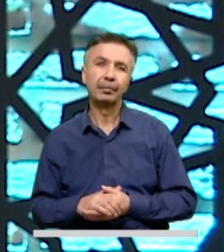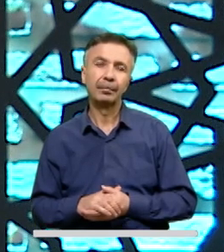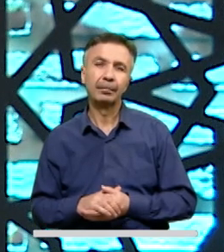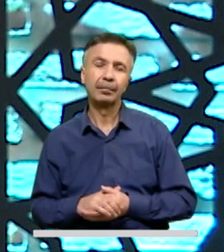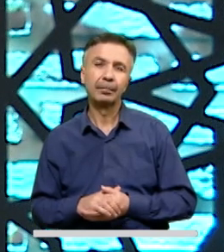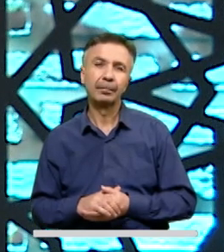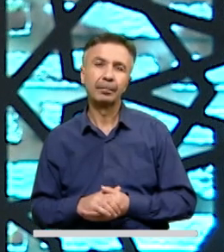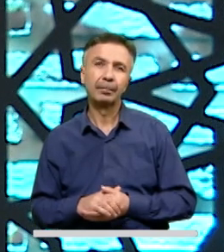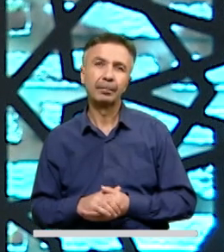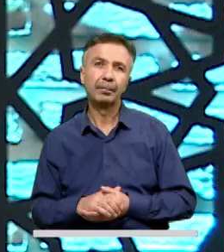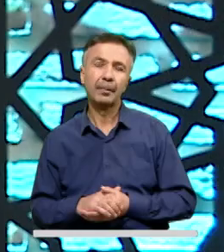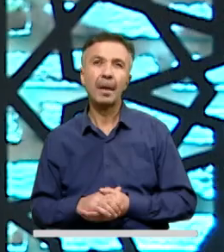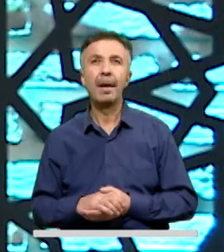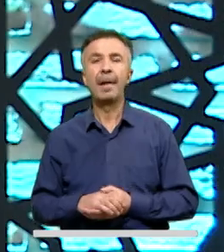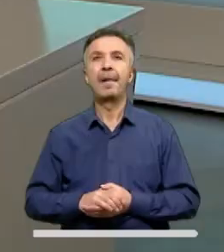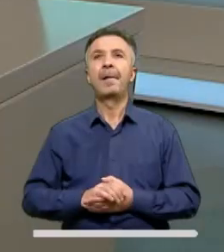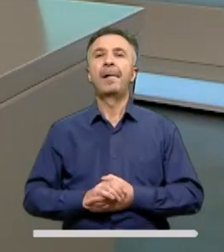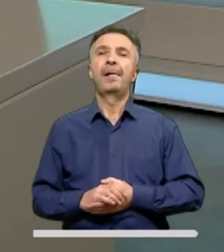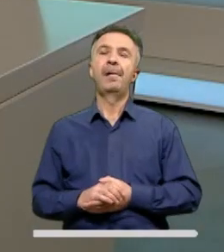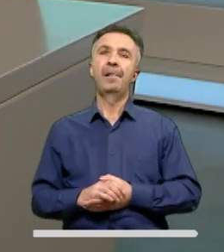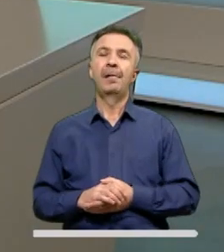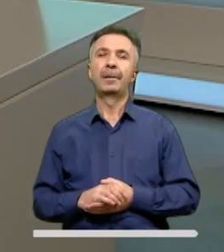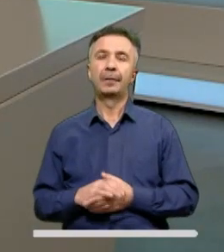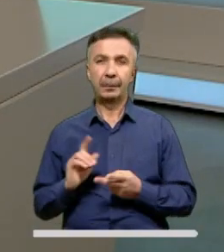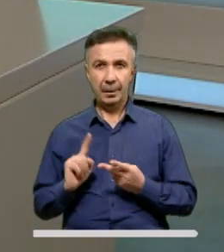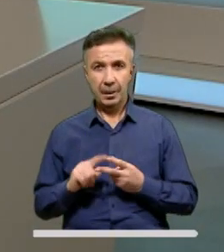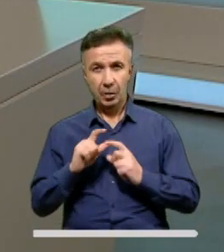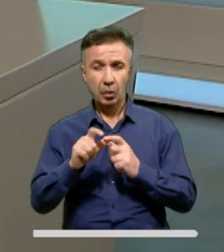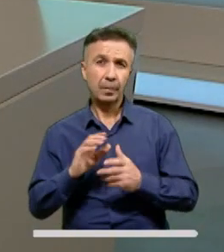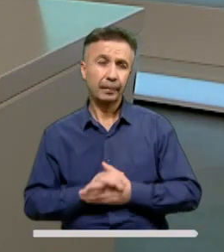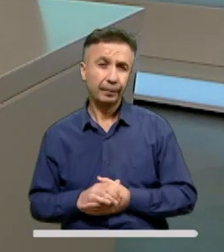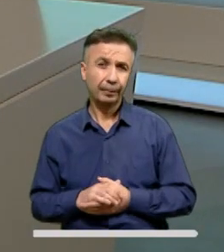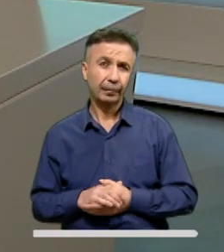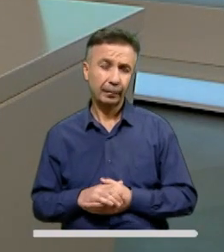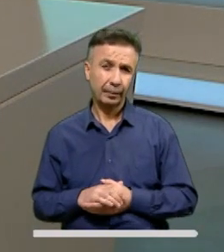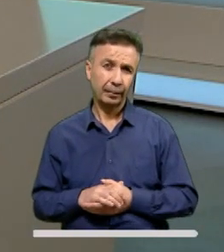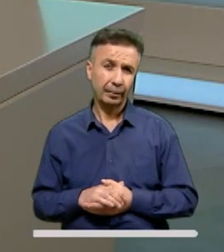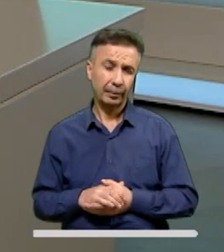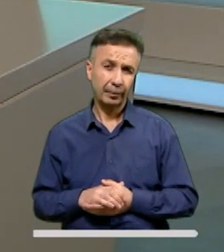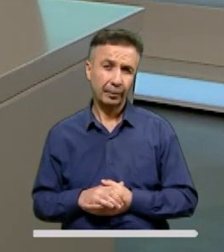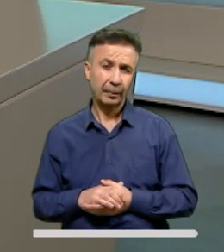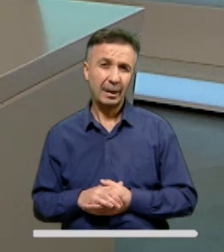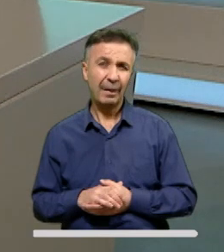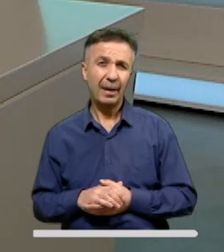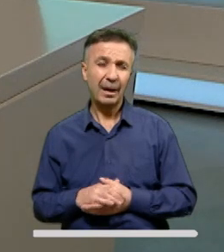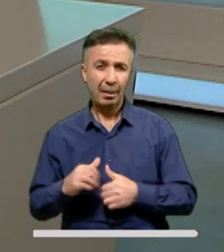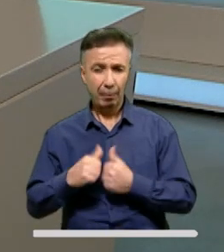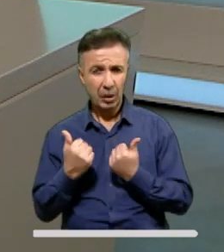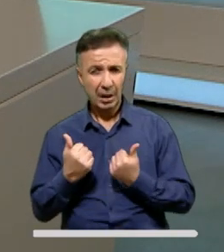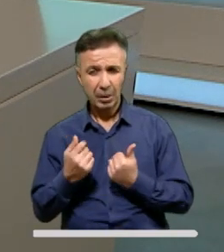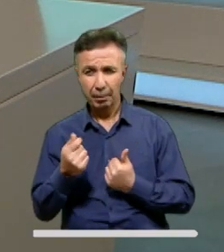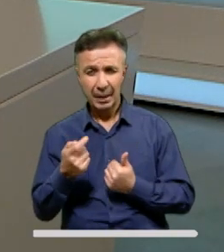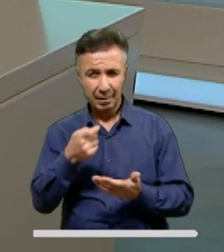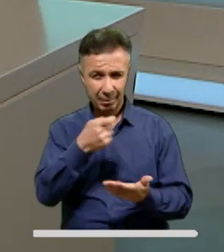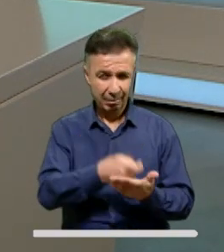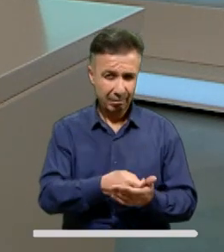kapatalım, telefondan soralım. Tamam. Evet, diğer soruyu da alalım. Diğer sorum da bu nafakayla ilgili.